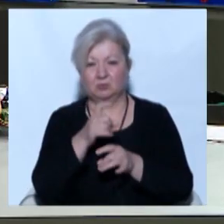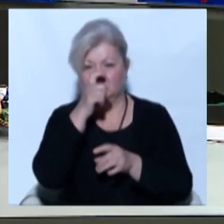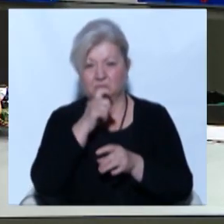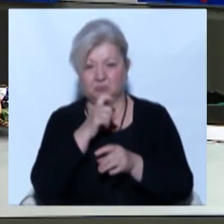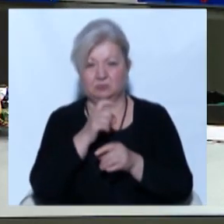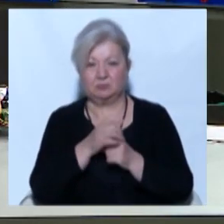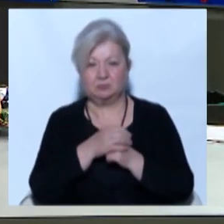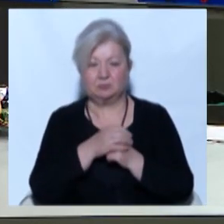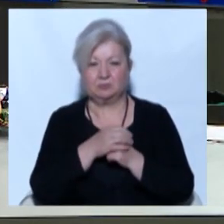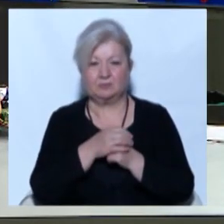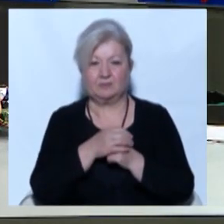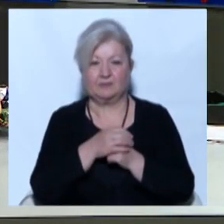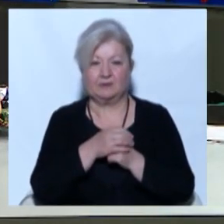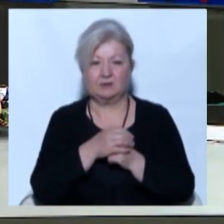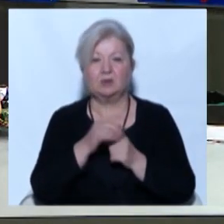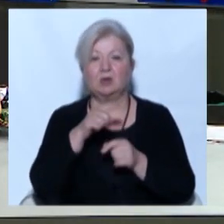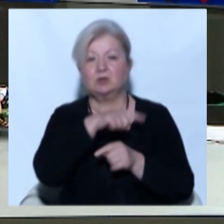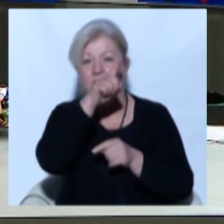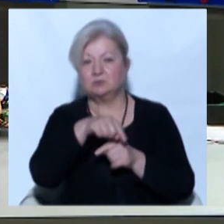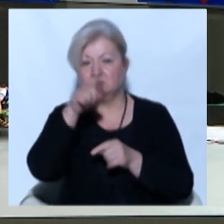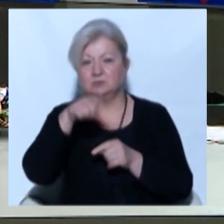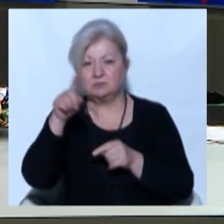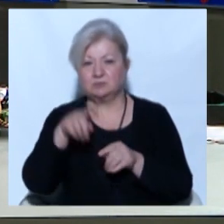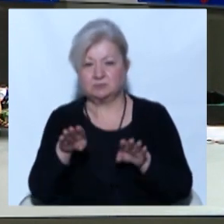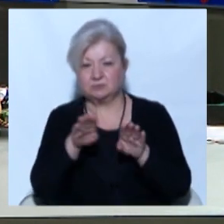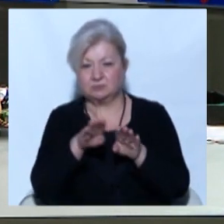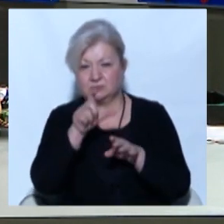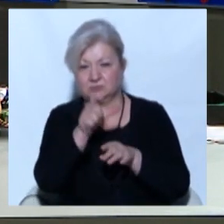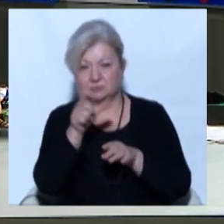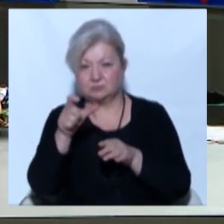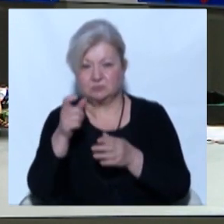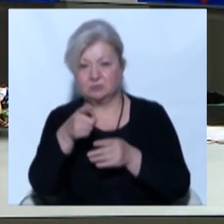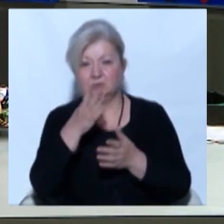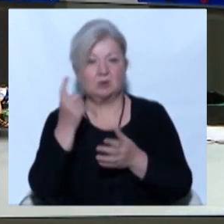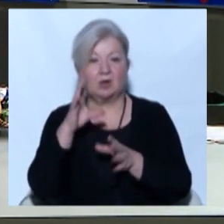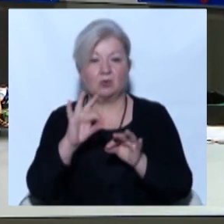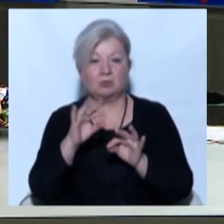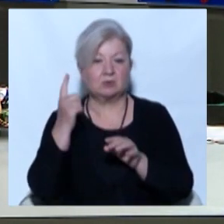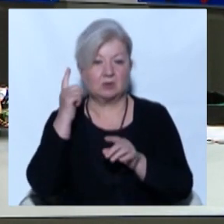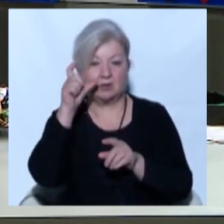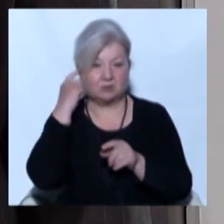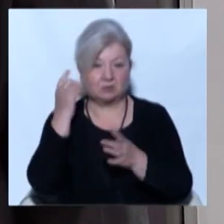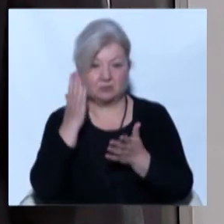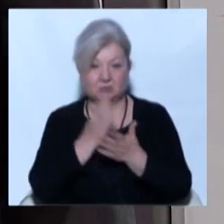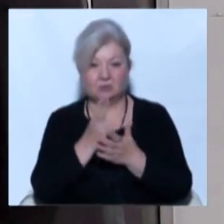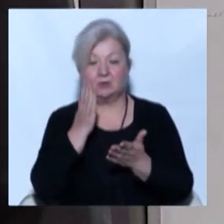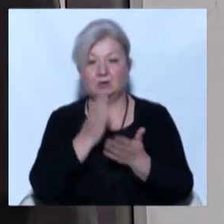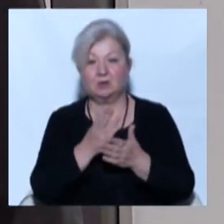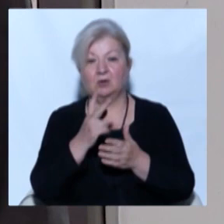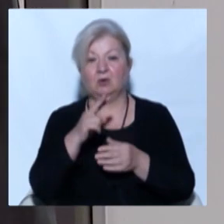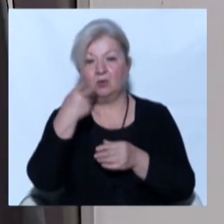სიხშირული დიაპაზონი, რომელიც ადამიანს ესმის, ეს არის 20 ჰერციდან 20000